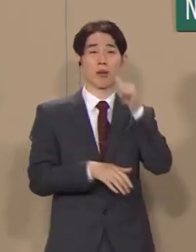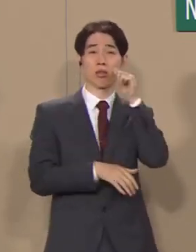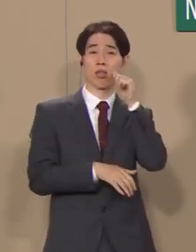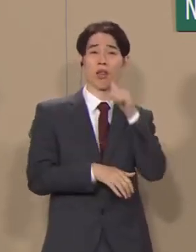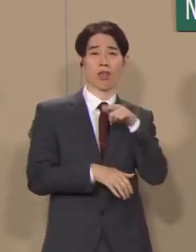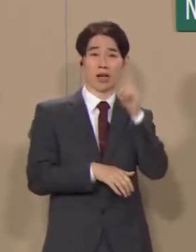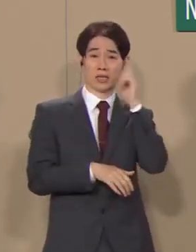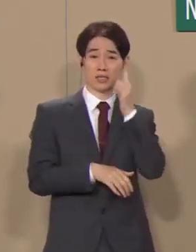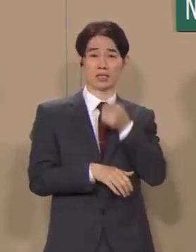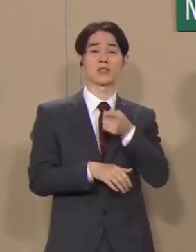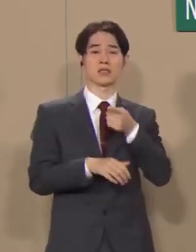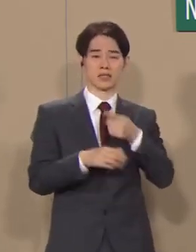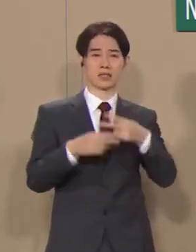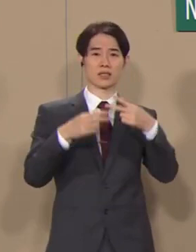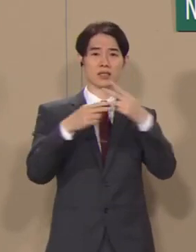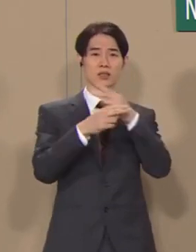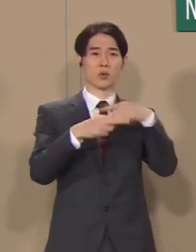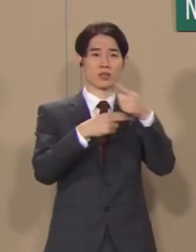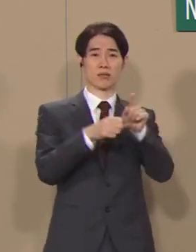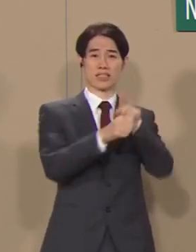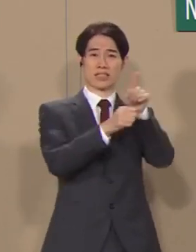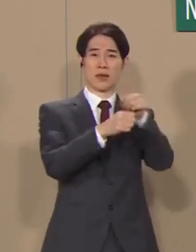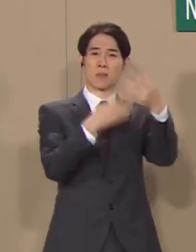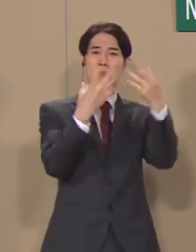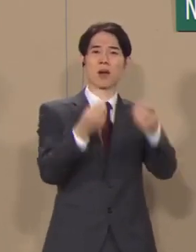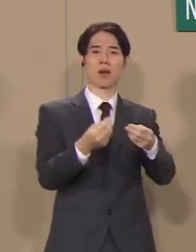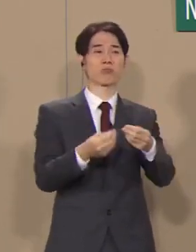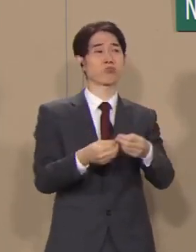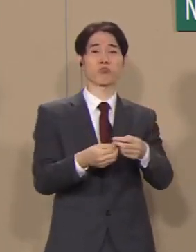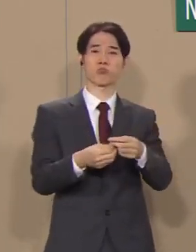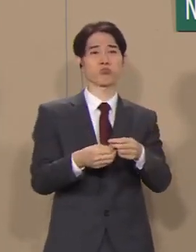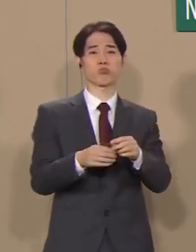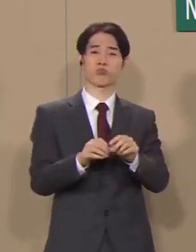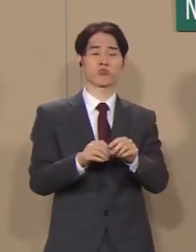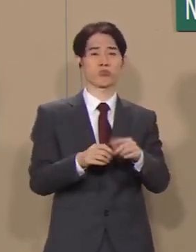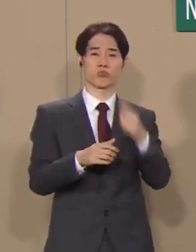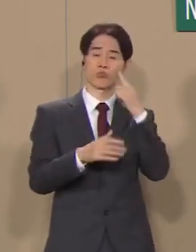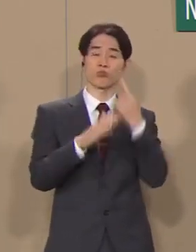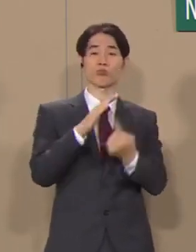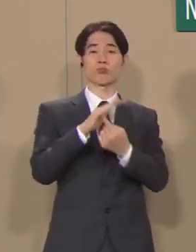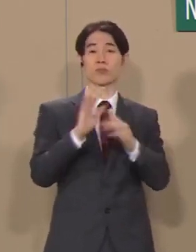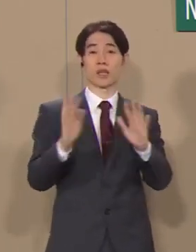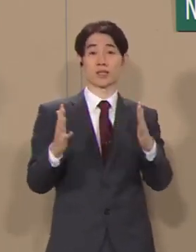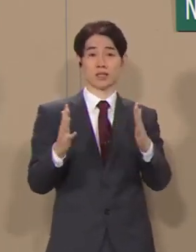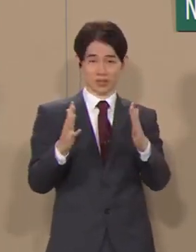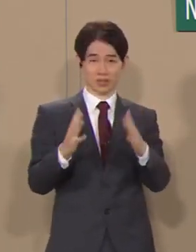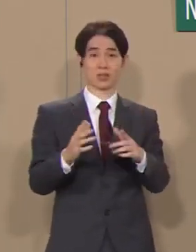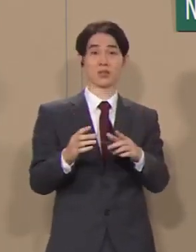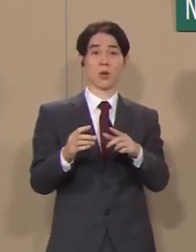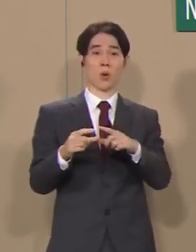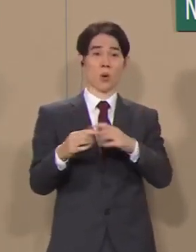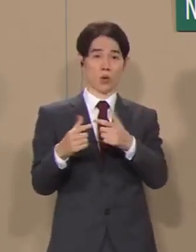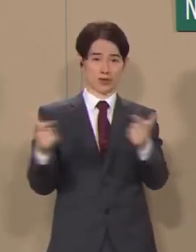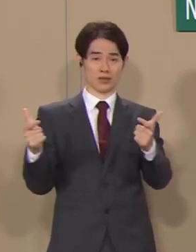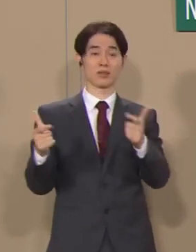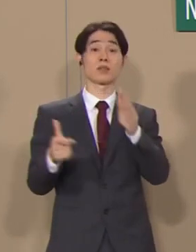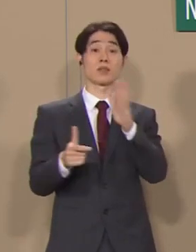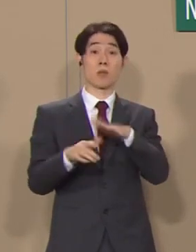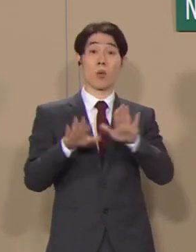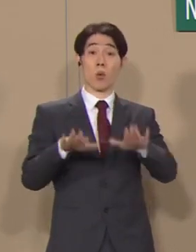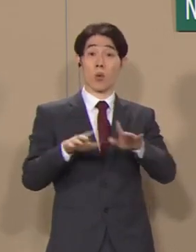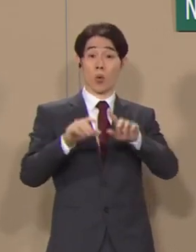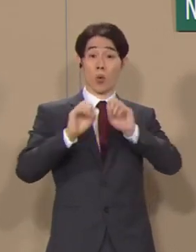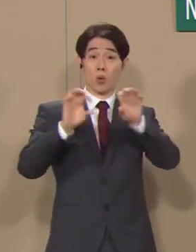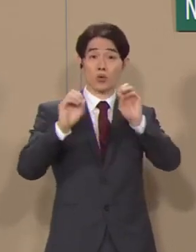北朝鮮のミサイル実験のニュースを聞いても不安を感じる国民は減ってしまいましたしかしこの政見放送を